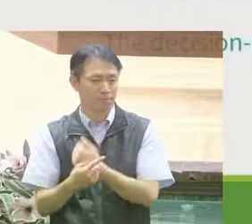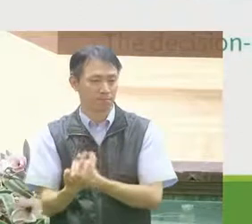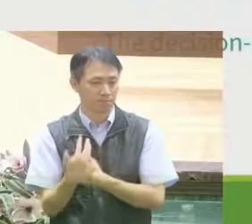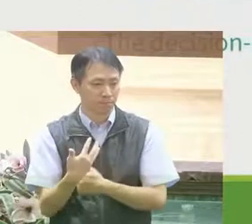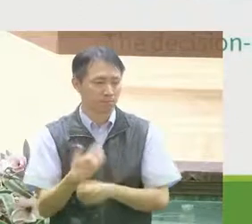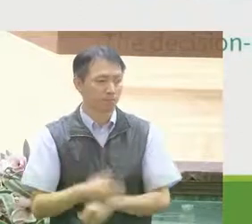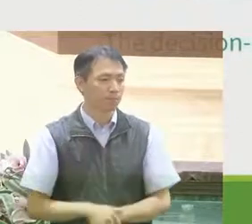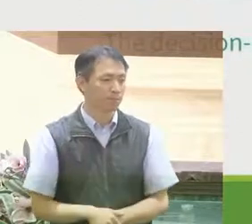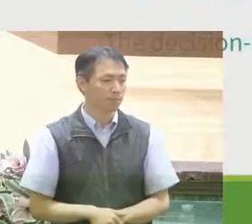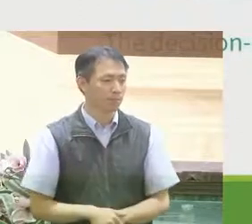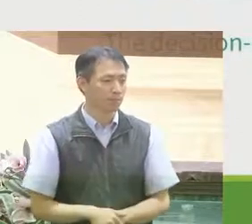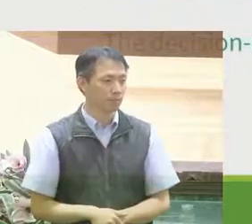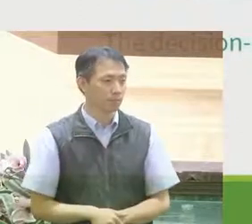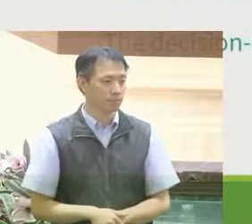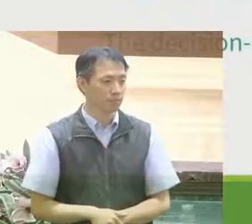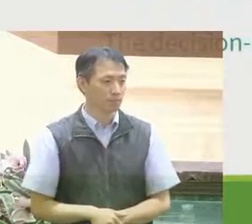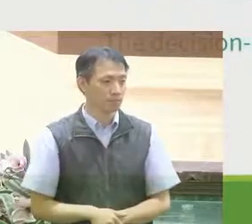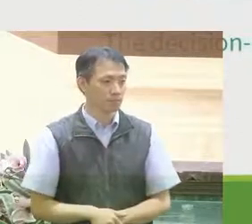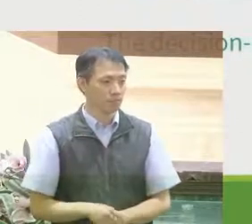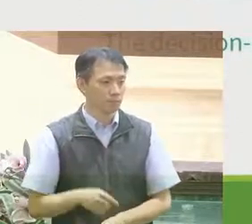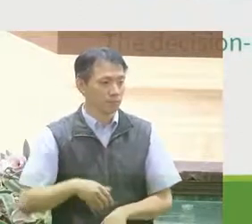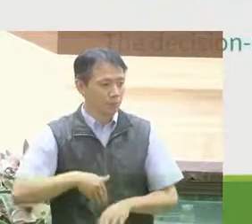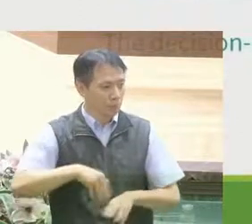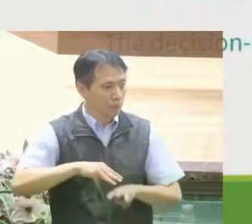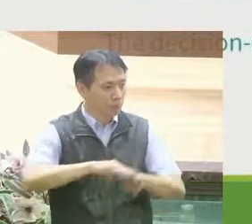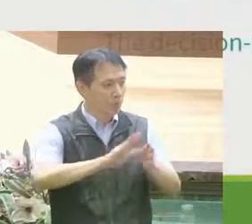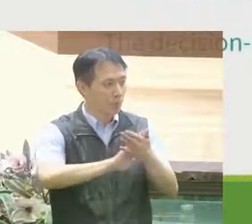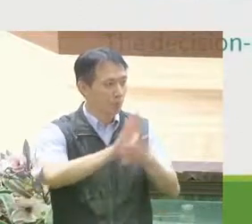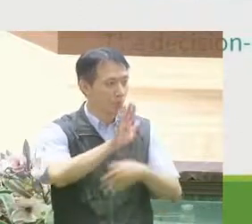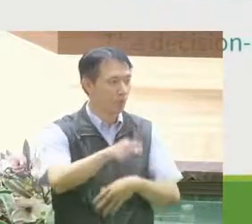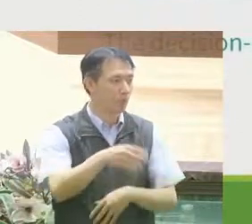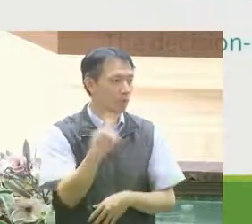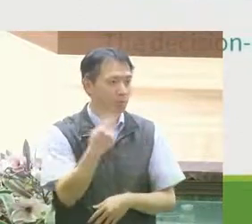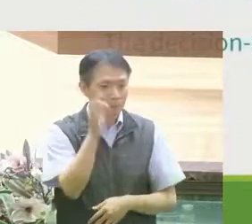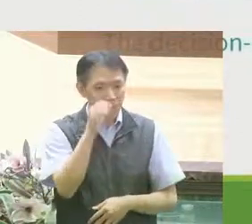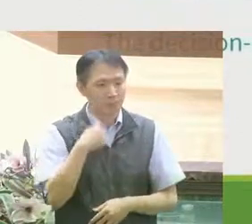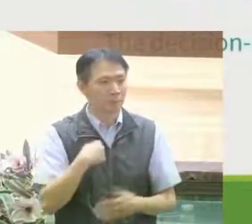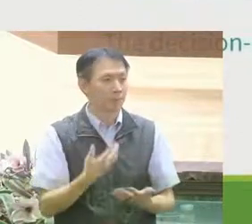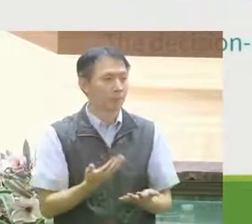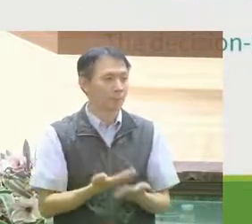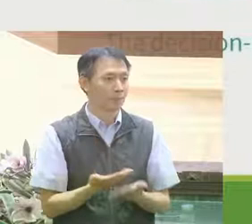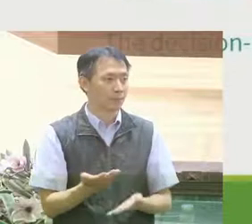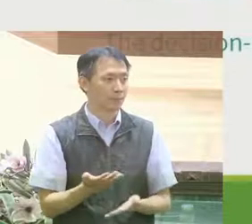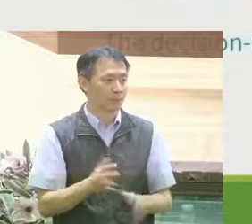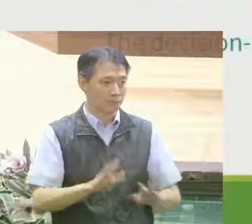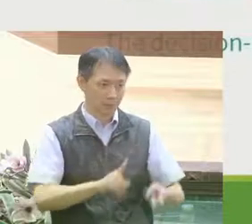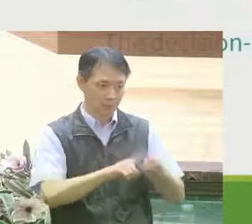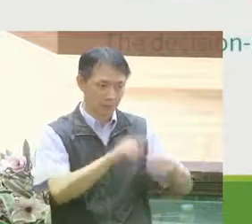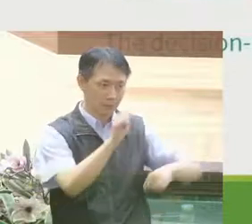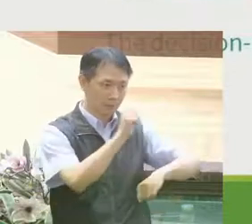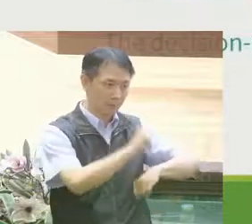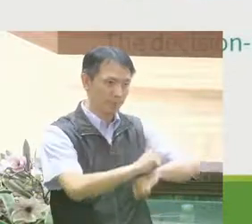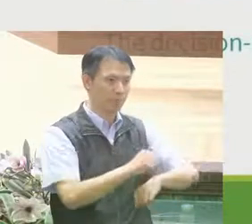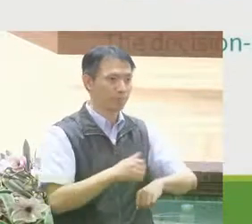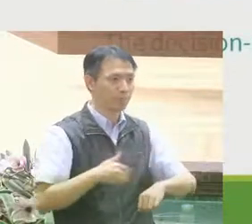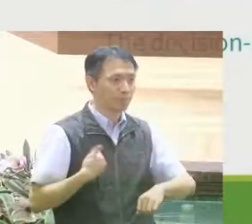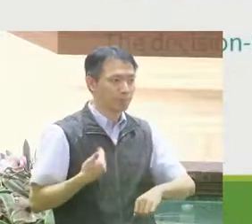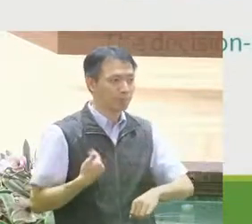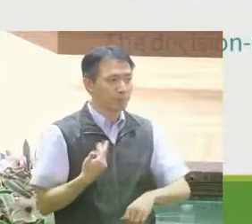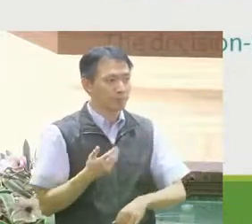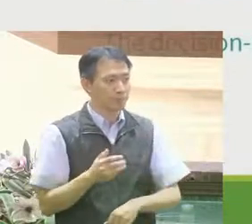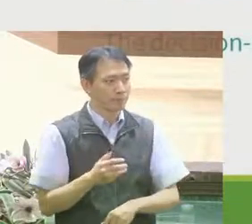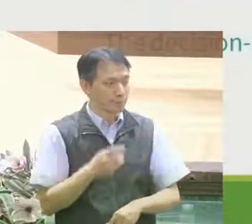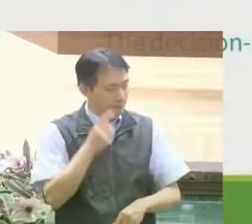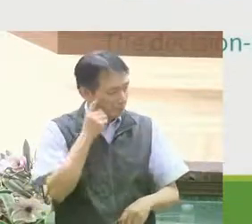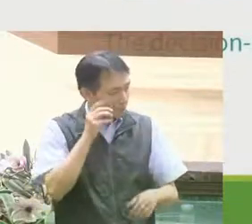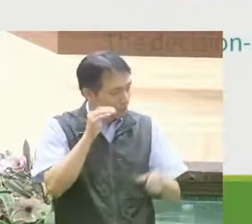但当人踏出中国大陆之后就没有规则可循了，所以主办方有多少的决心要办